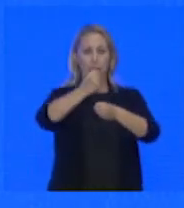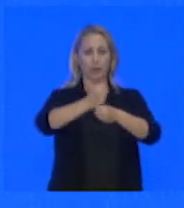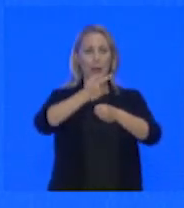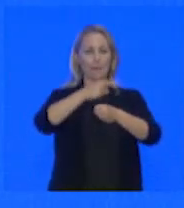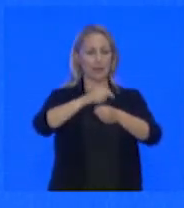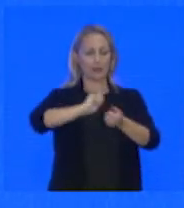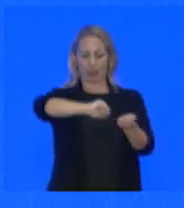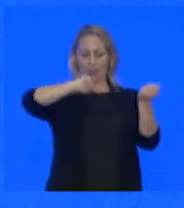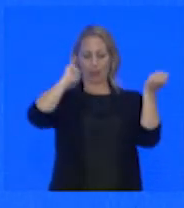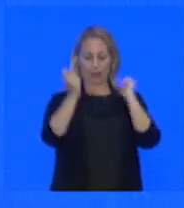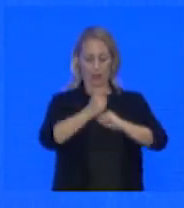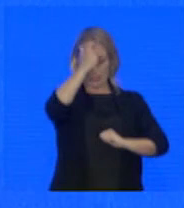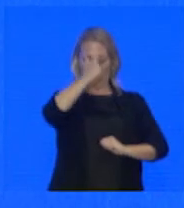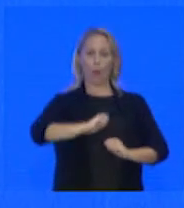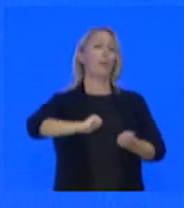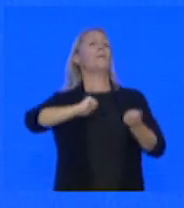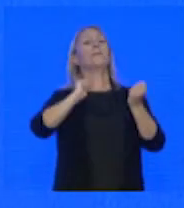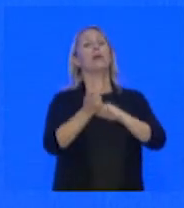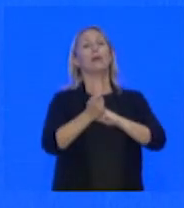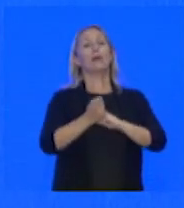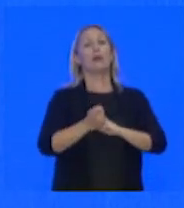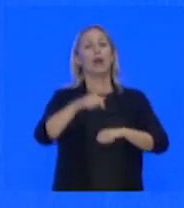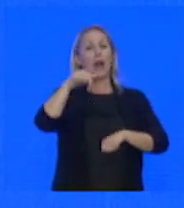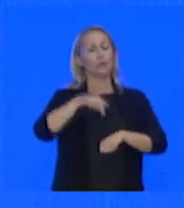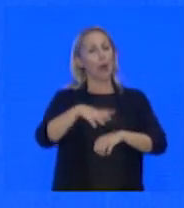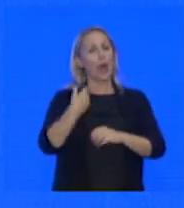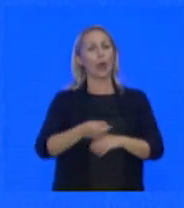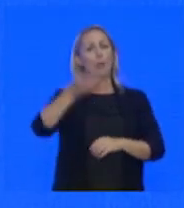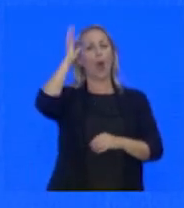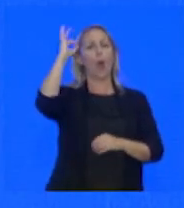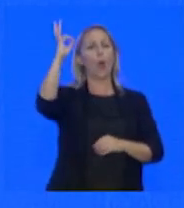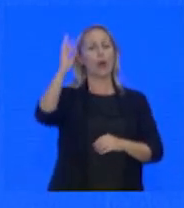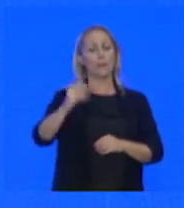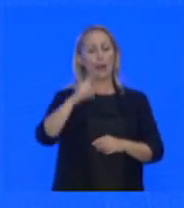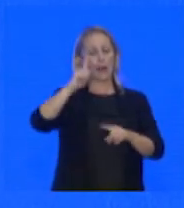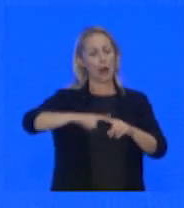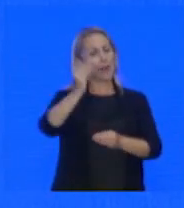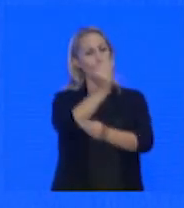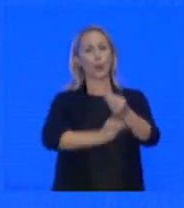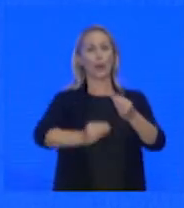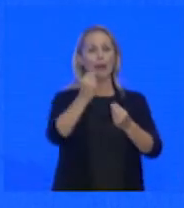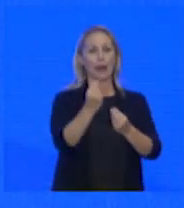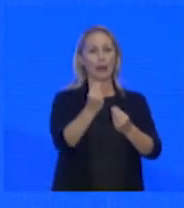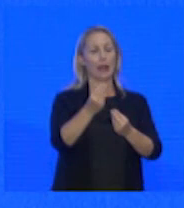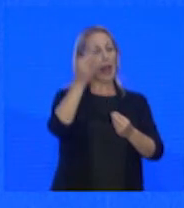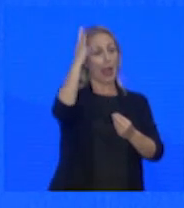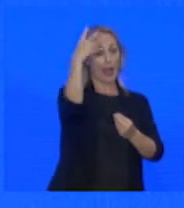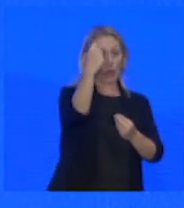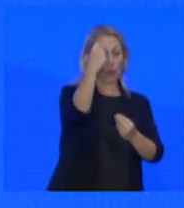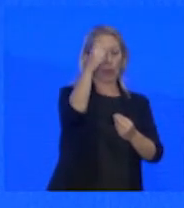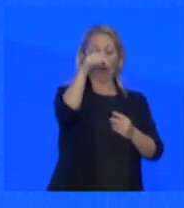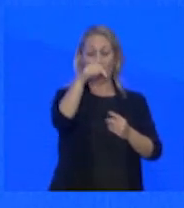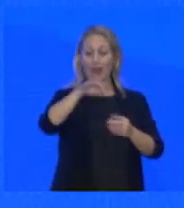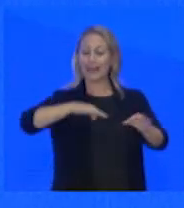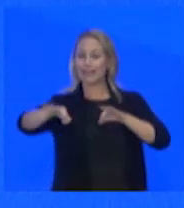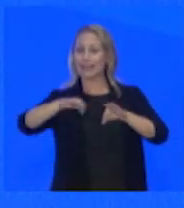ενεργοποίηση. Και ότι τώρα υπάρχει όχι απλά το όραμα για μια καλύτερη Ελλάδα, αλλά και το σχέδιο για το πώς θα